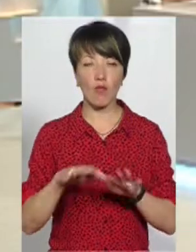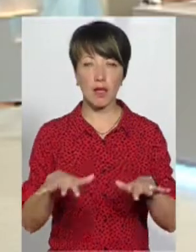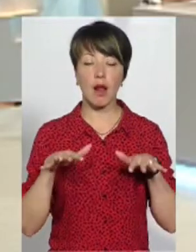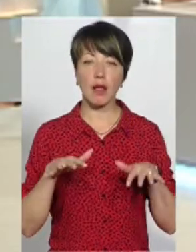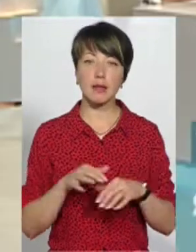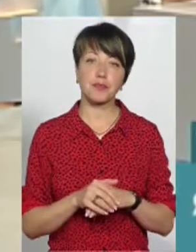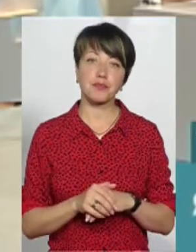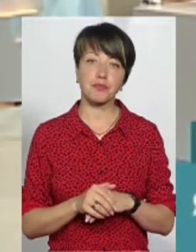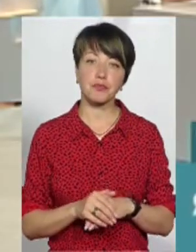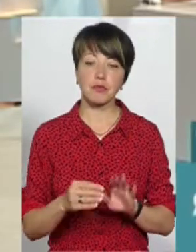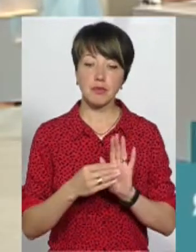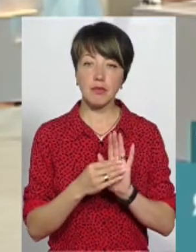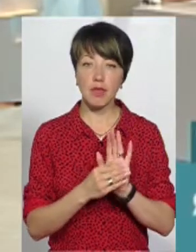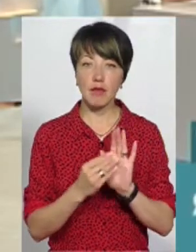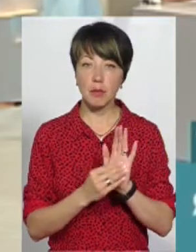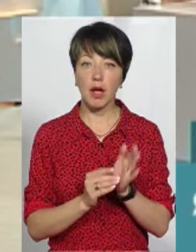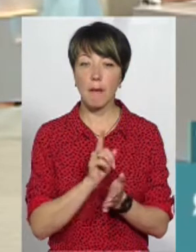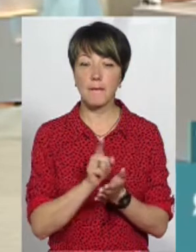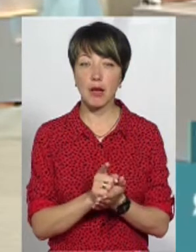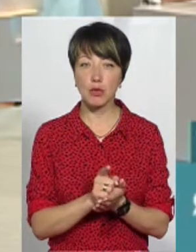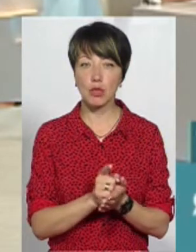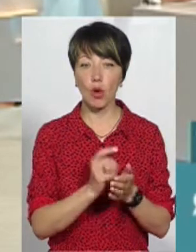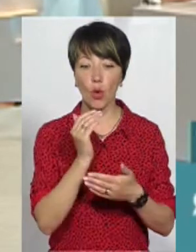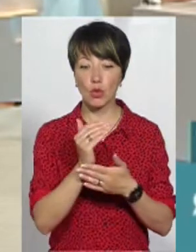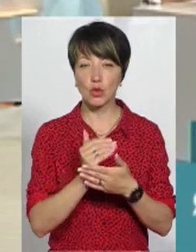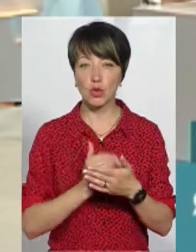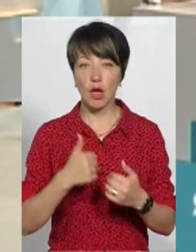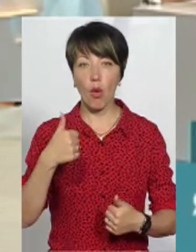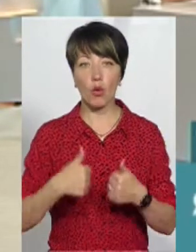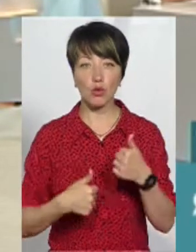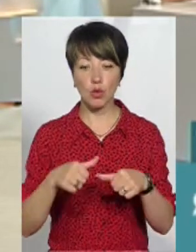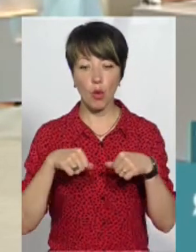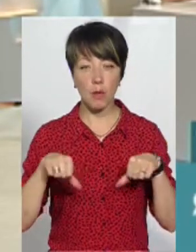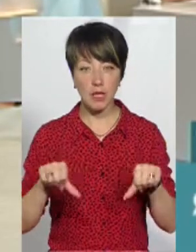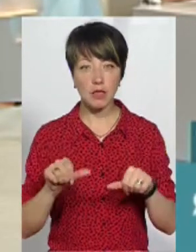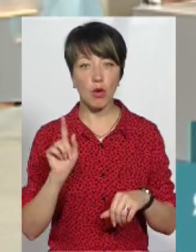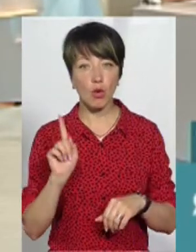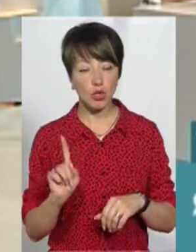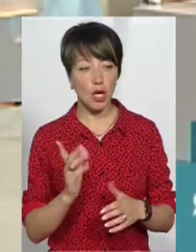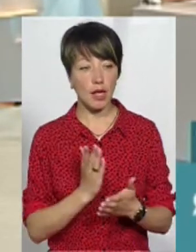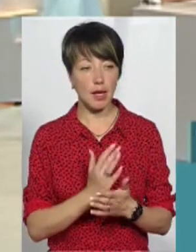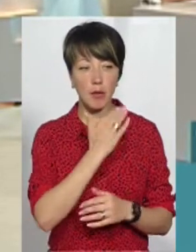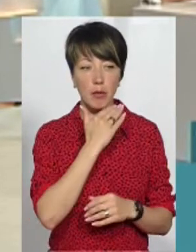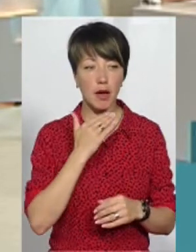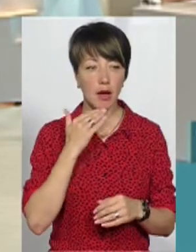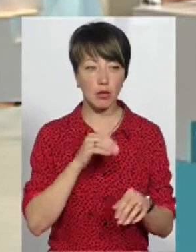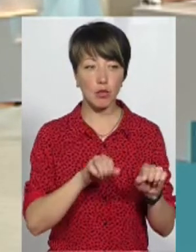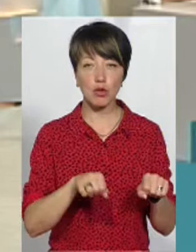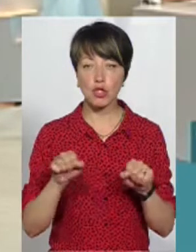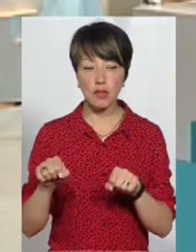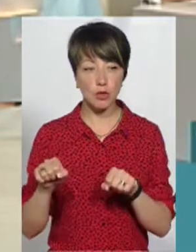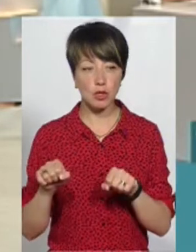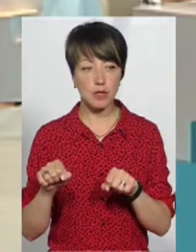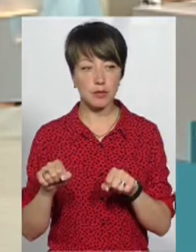Раді, виписали, яка має бути конструкція конкурсної комісії, хоча є дуже багато можливостей,